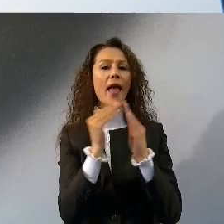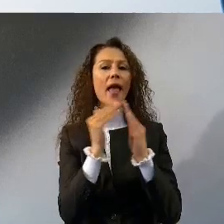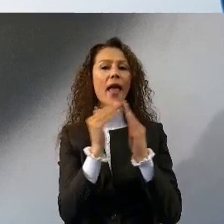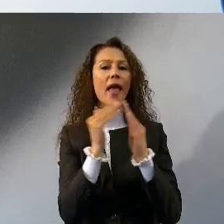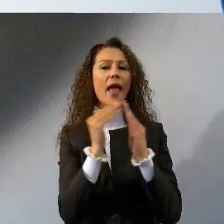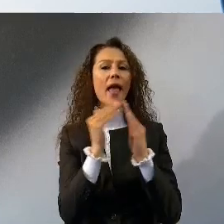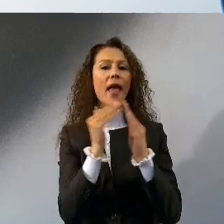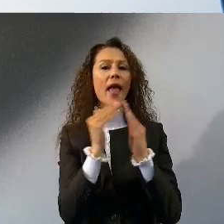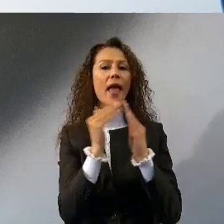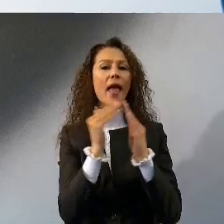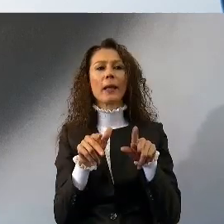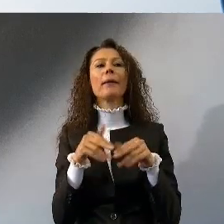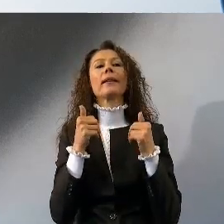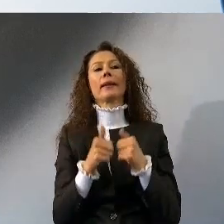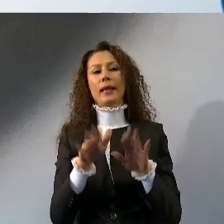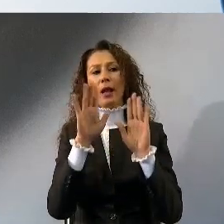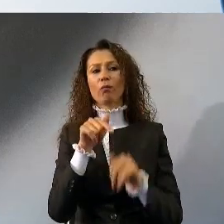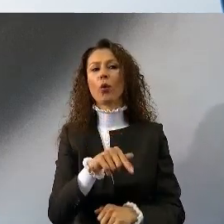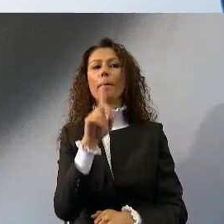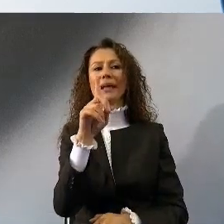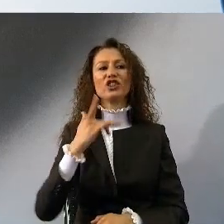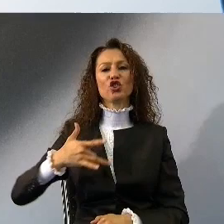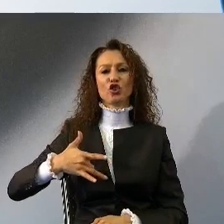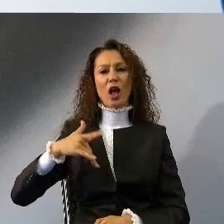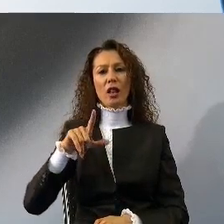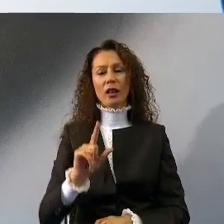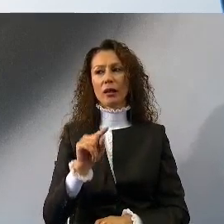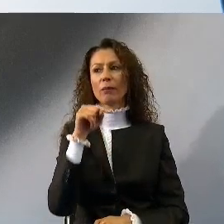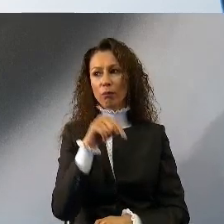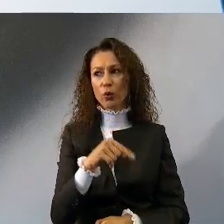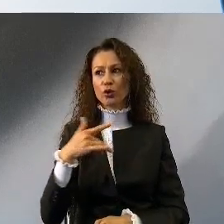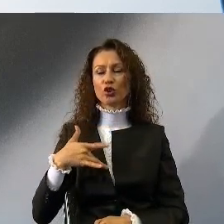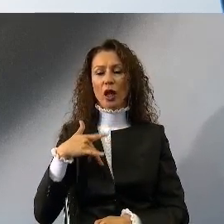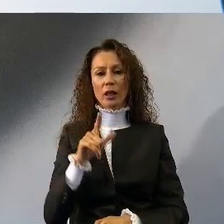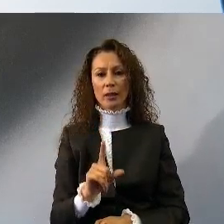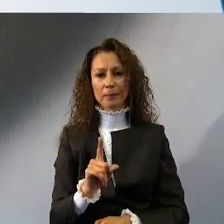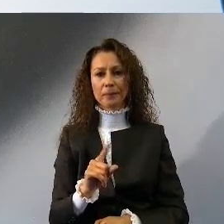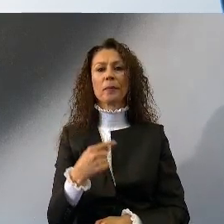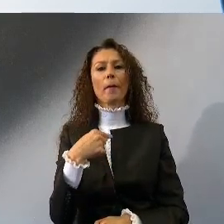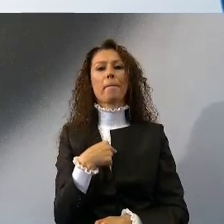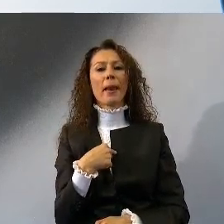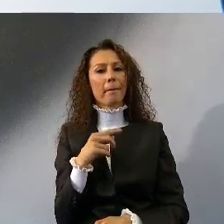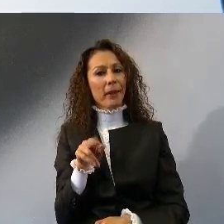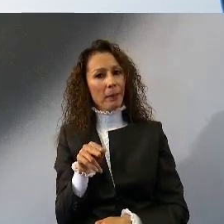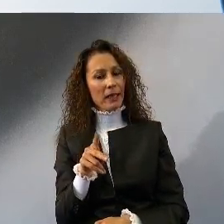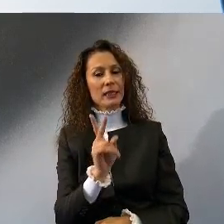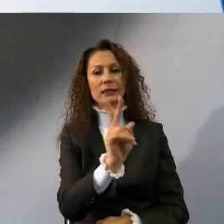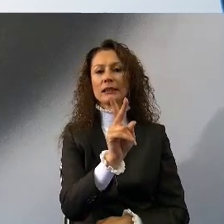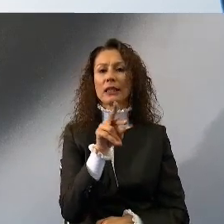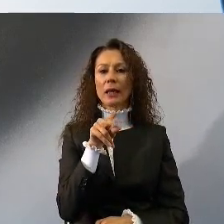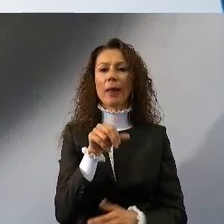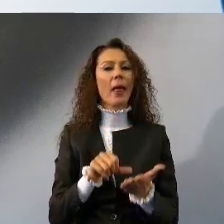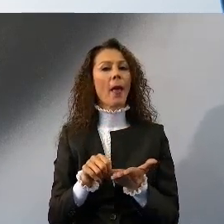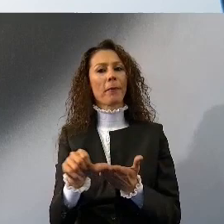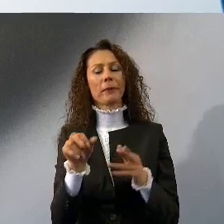malzemesi, bizlerin kullandığımız gibi bir şey değil. Bu bir canlı. Ve bu canlı benim gibi, sizin gibi,